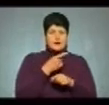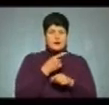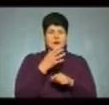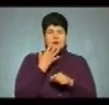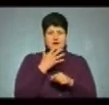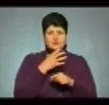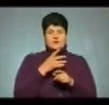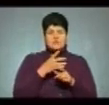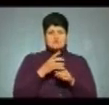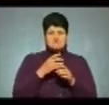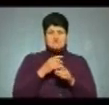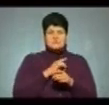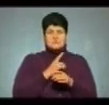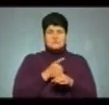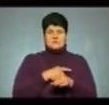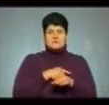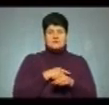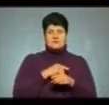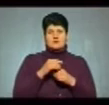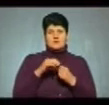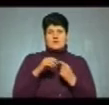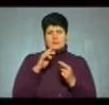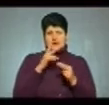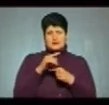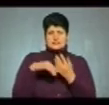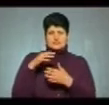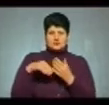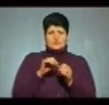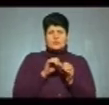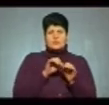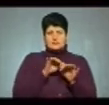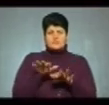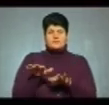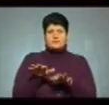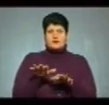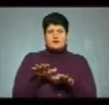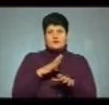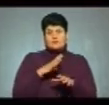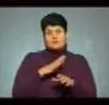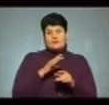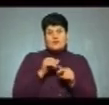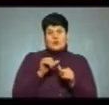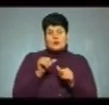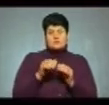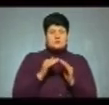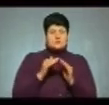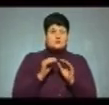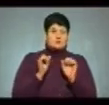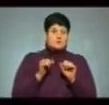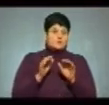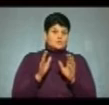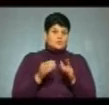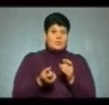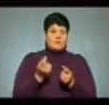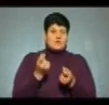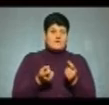через несправні змішувачі передавлює в трубопроводи гарячого водопостачання. Тому в деяких будинках може бути